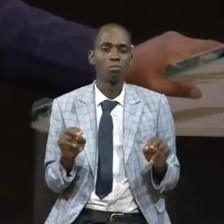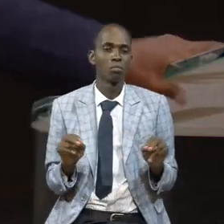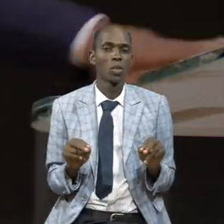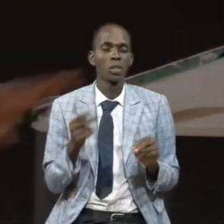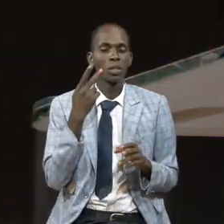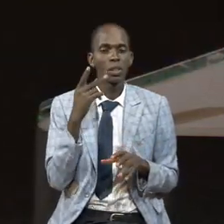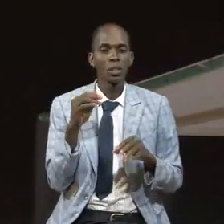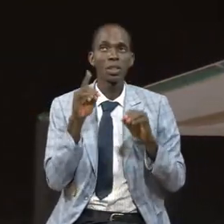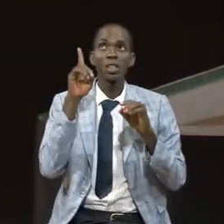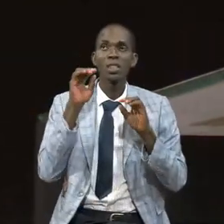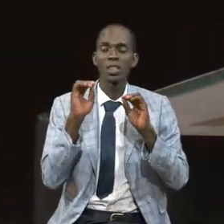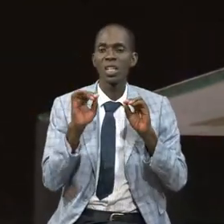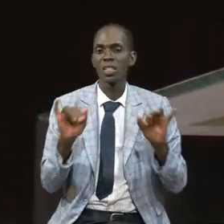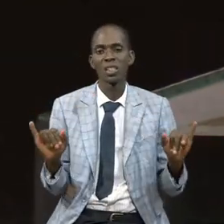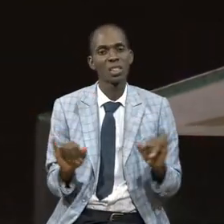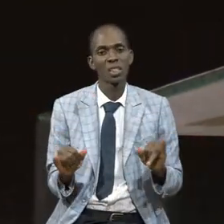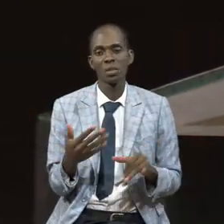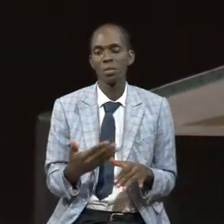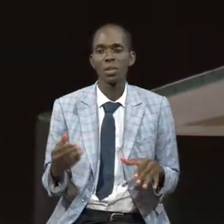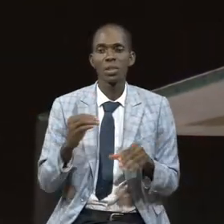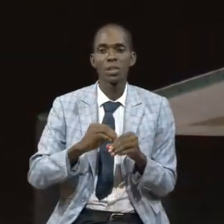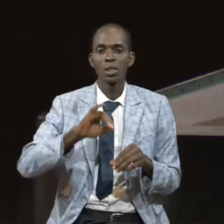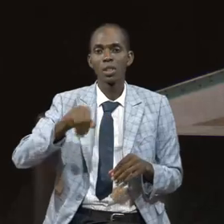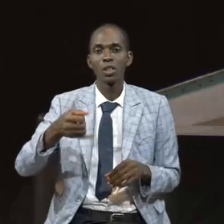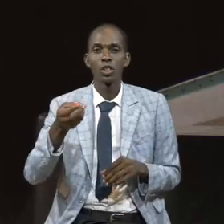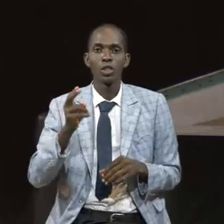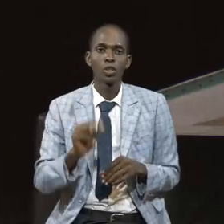chose. Allons à Jacques 3.